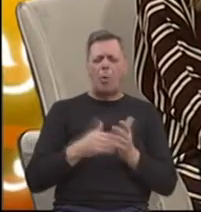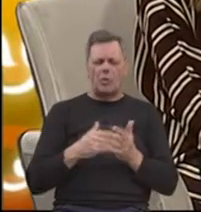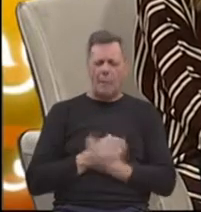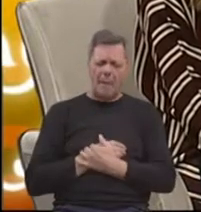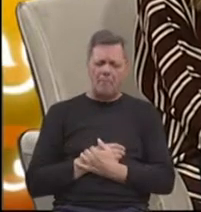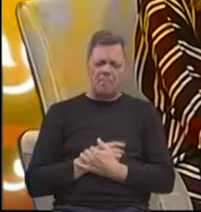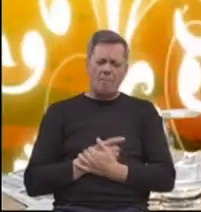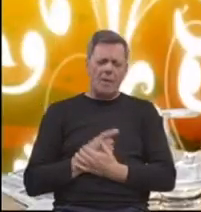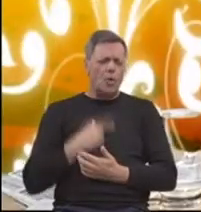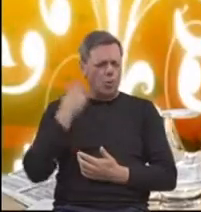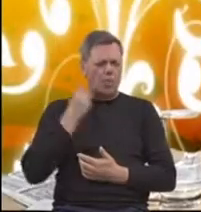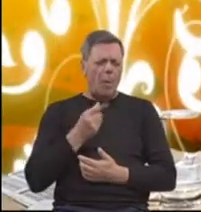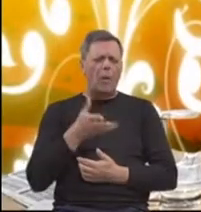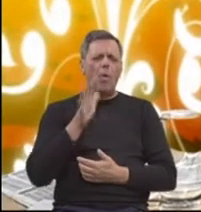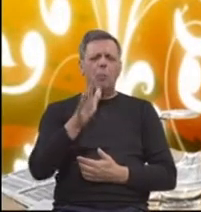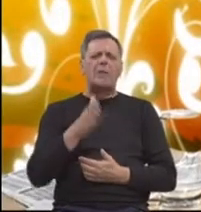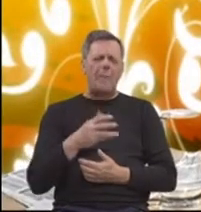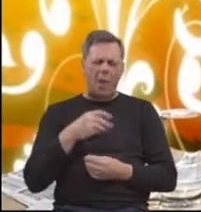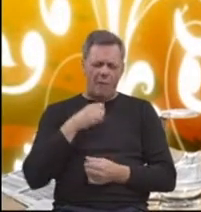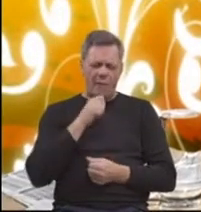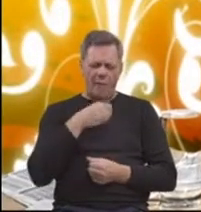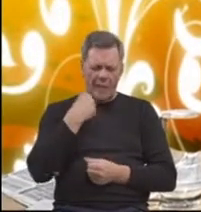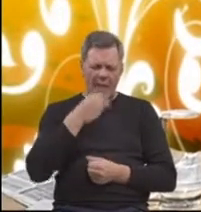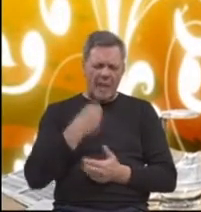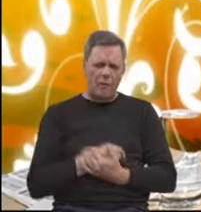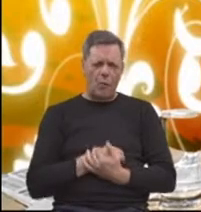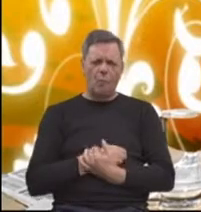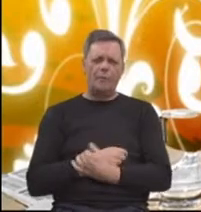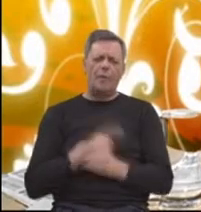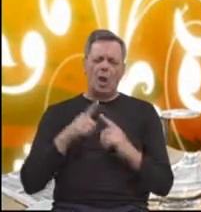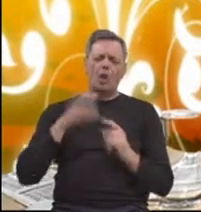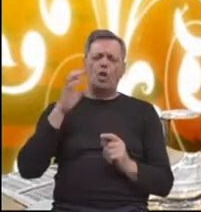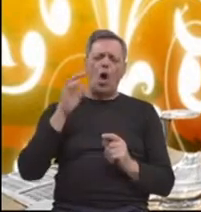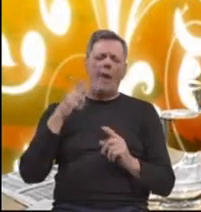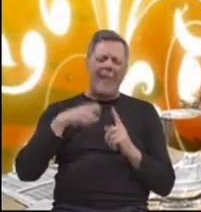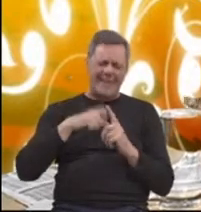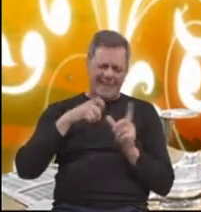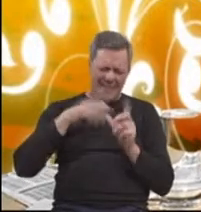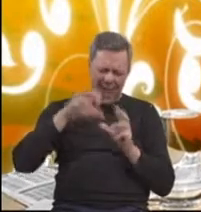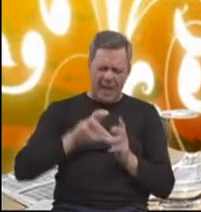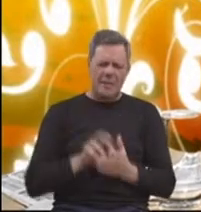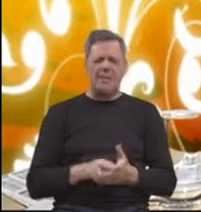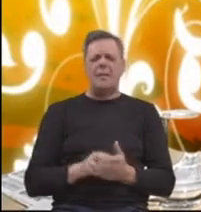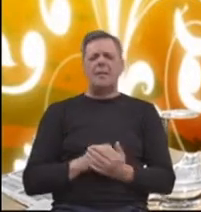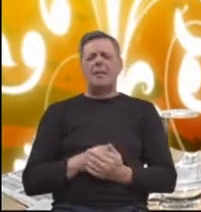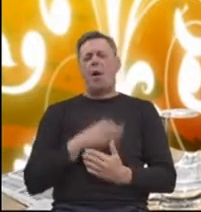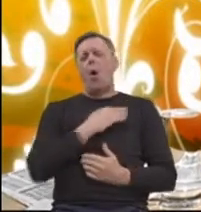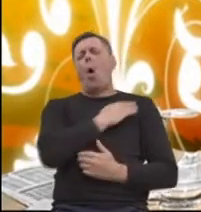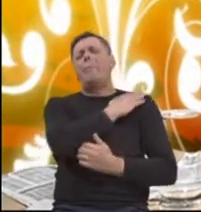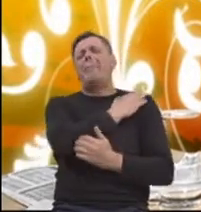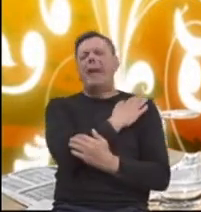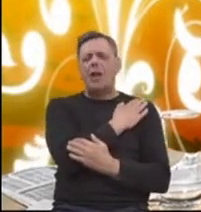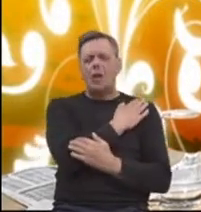što hoćemo. Čuli su nekoliko puta njegovu intervju, pa tako ortoreksija, pa tako ovo, pa tako ono, pa tako ovo. Ili